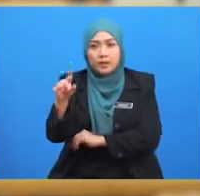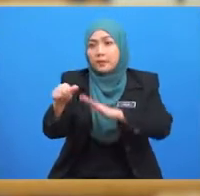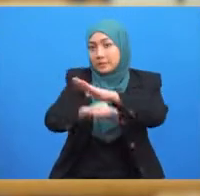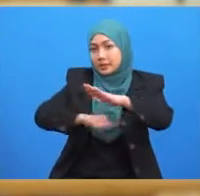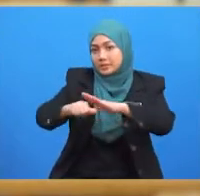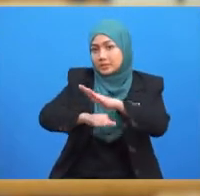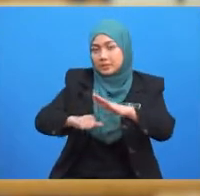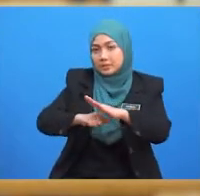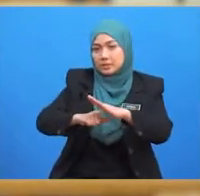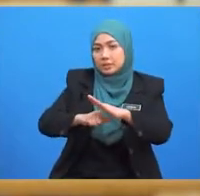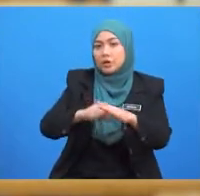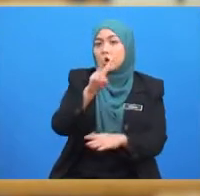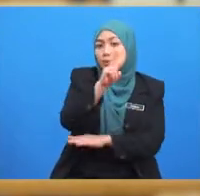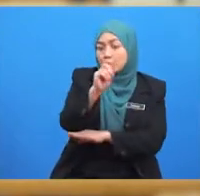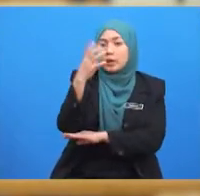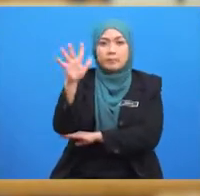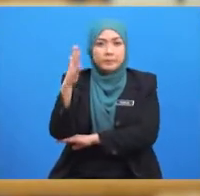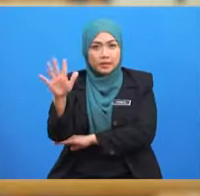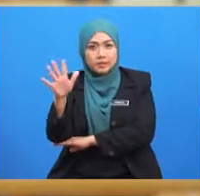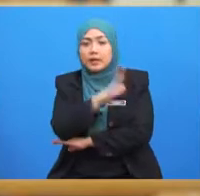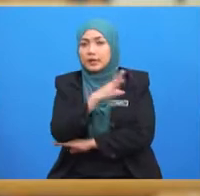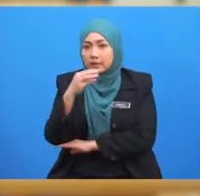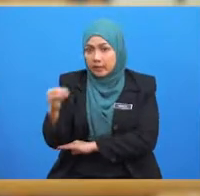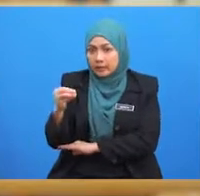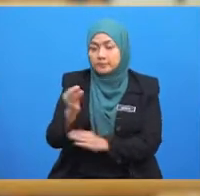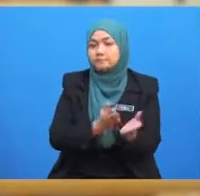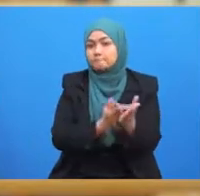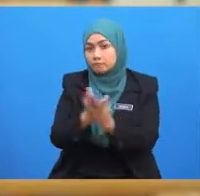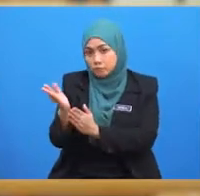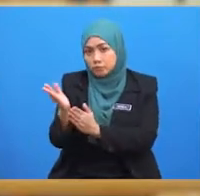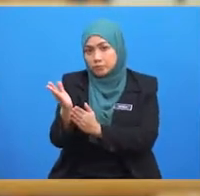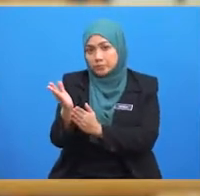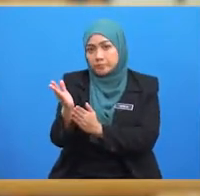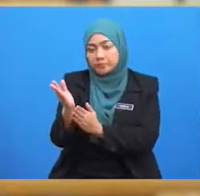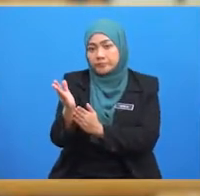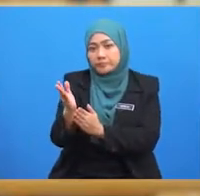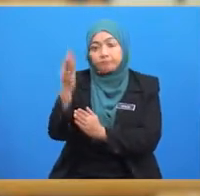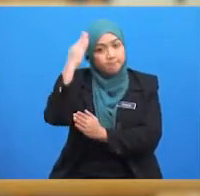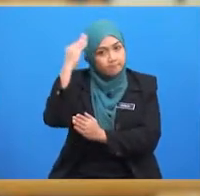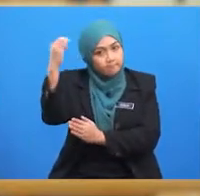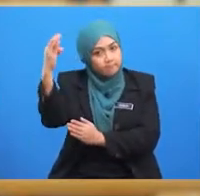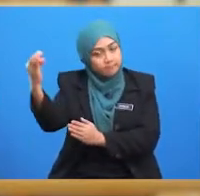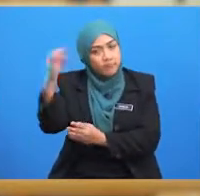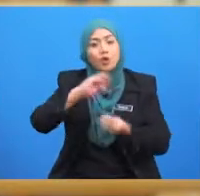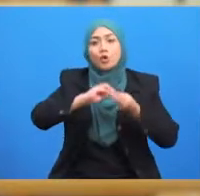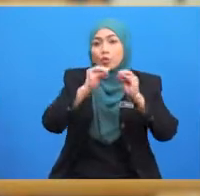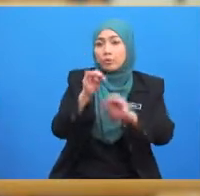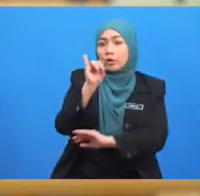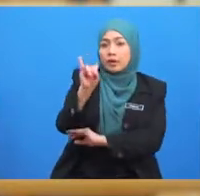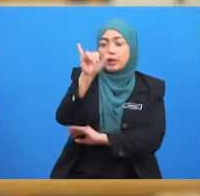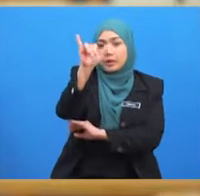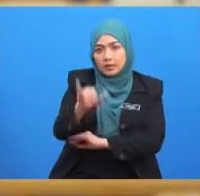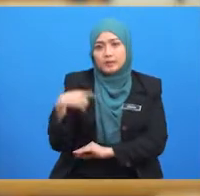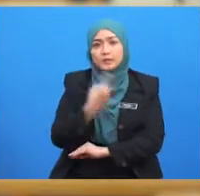tahun 2015 dan seterusnya pasir numbur indeks yang